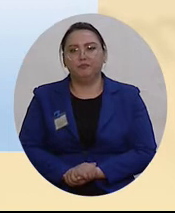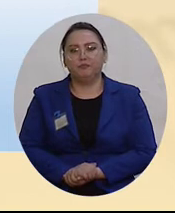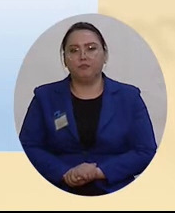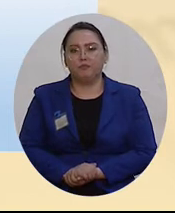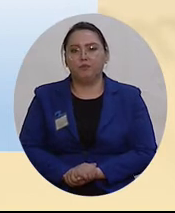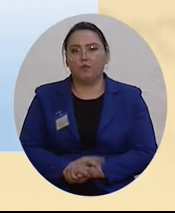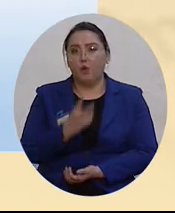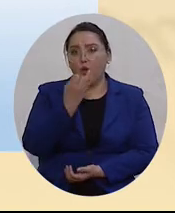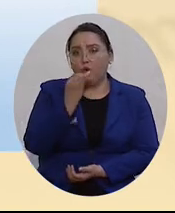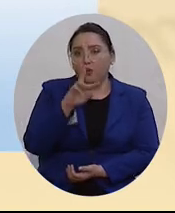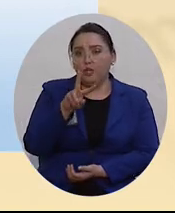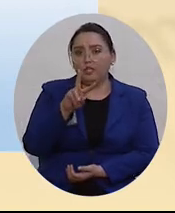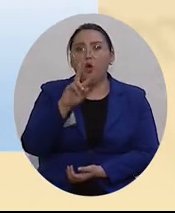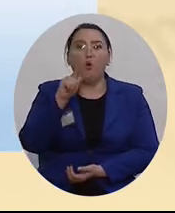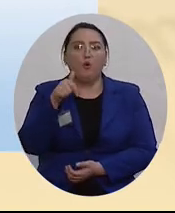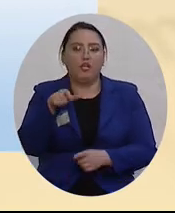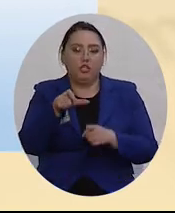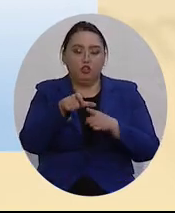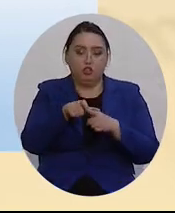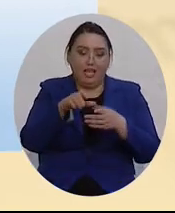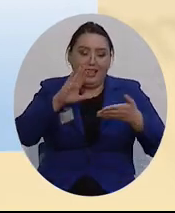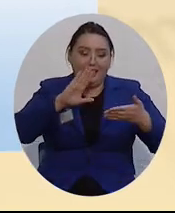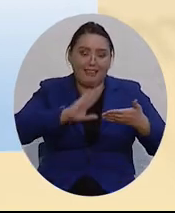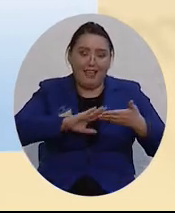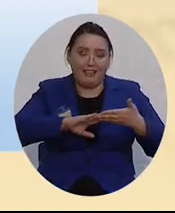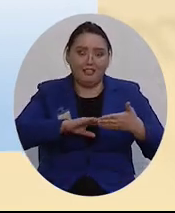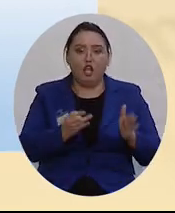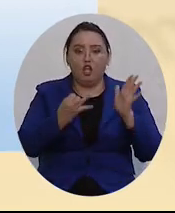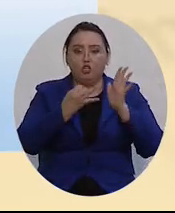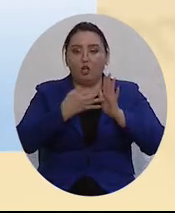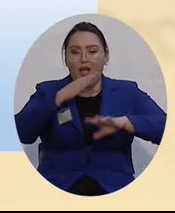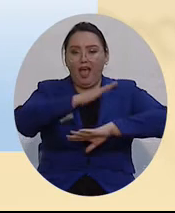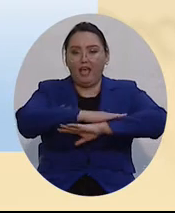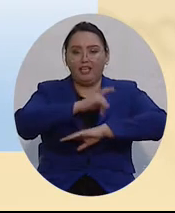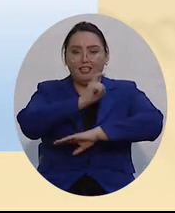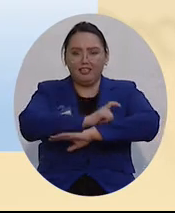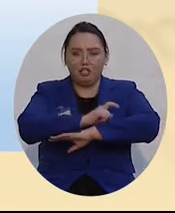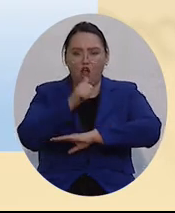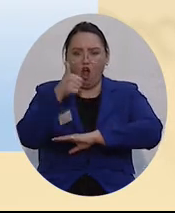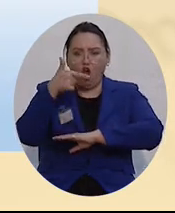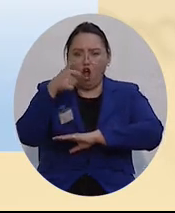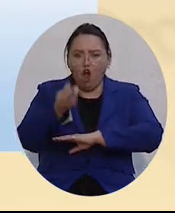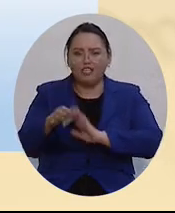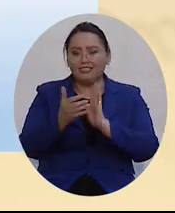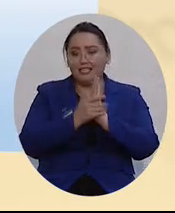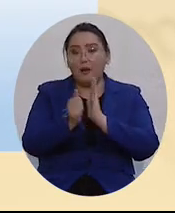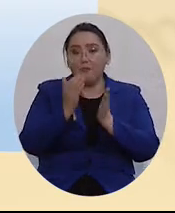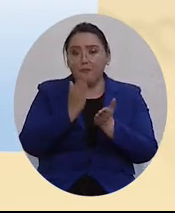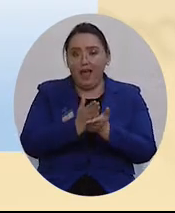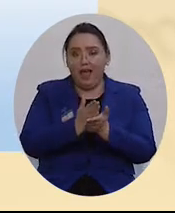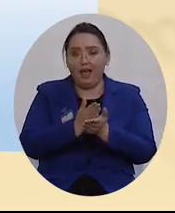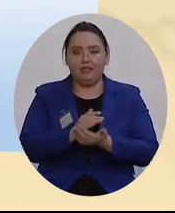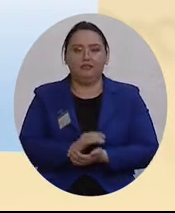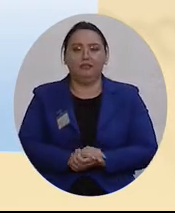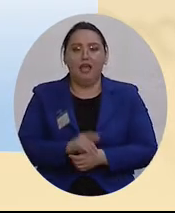нөхцөлийг таних нь өнөөдрийн энэ 7-р ангийн хичээлийн одоо гол чадвар байгаа учраас ялангуяа ямар ямар